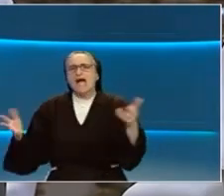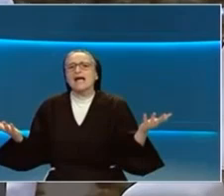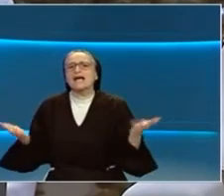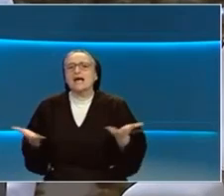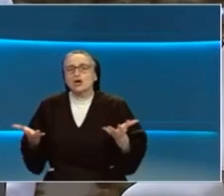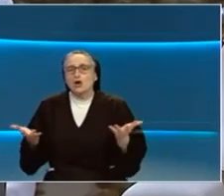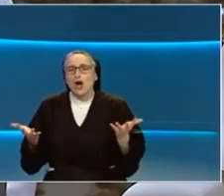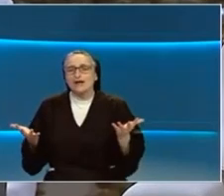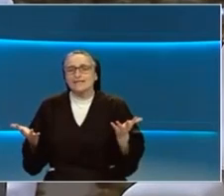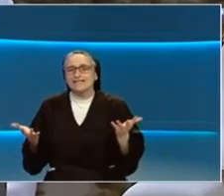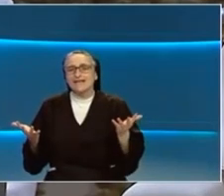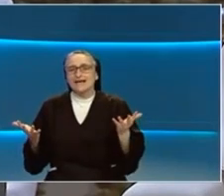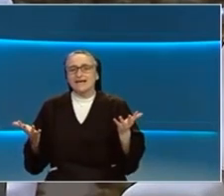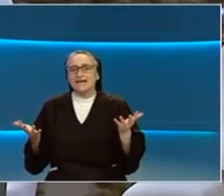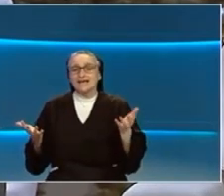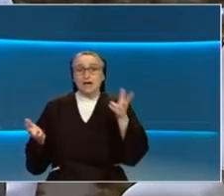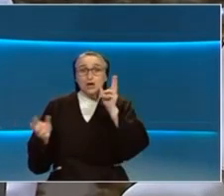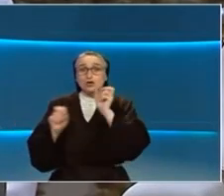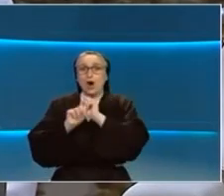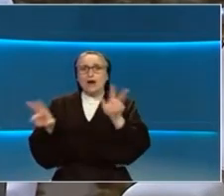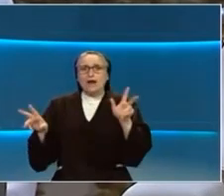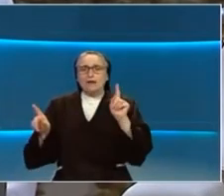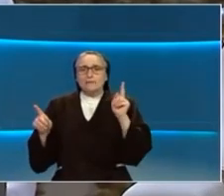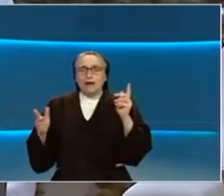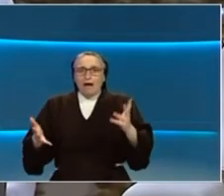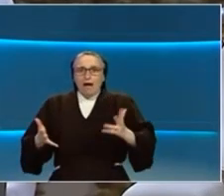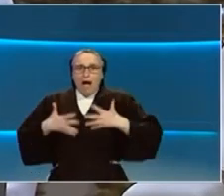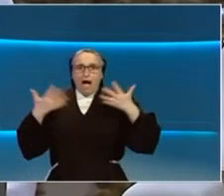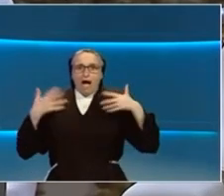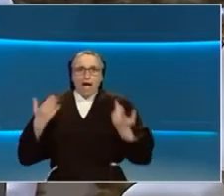바로 부활의 기쁨입니다.